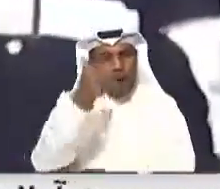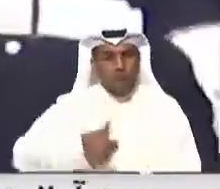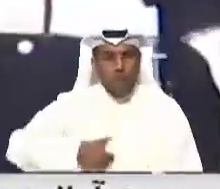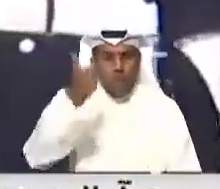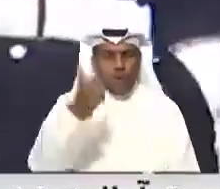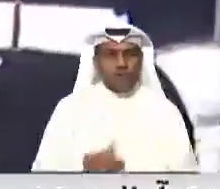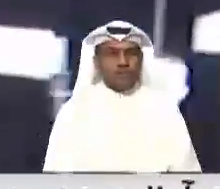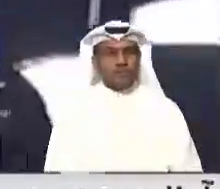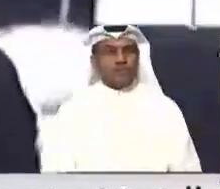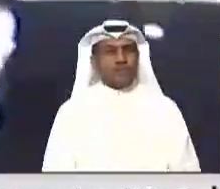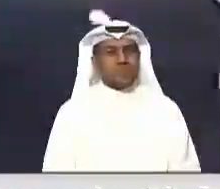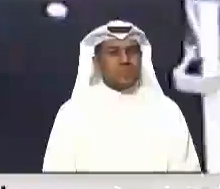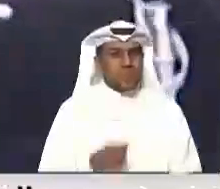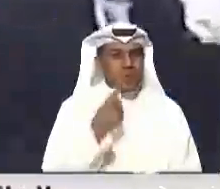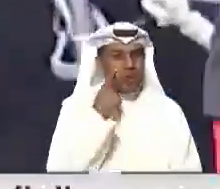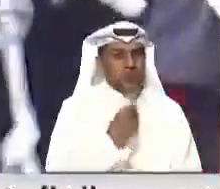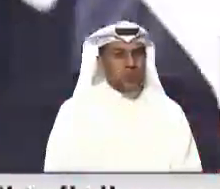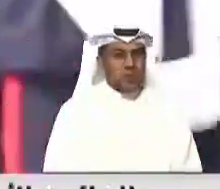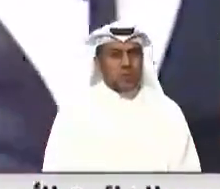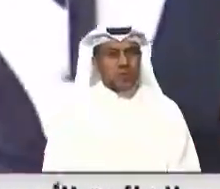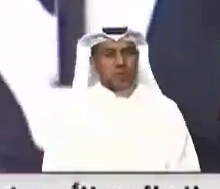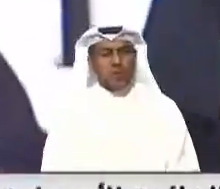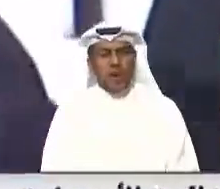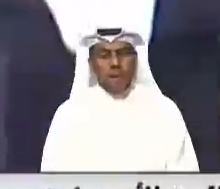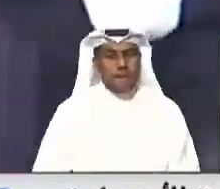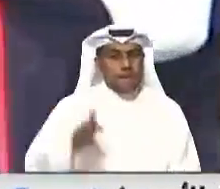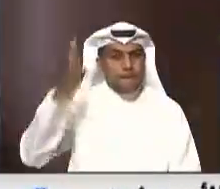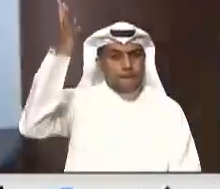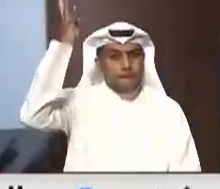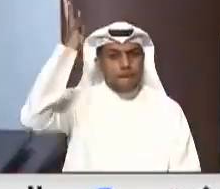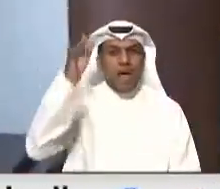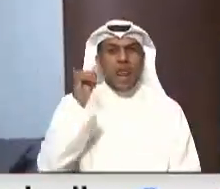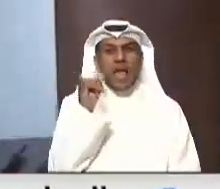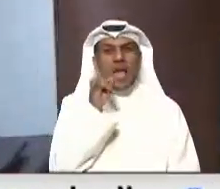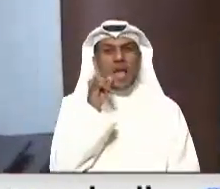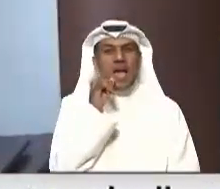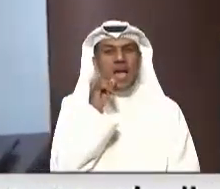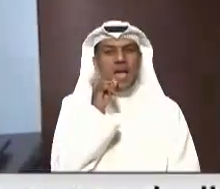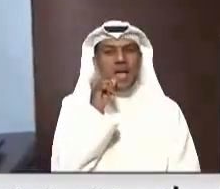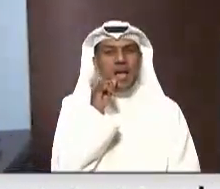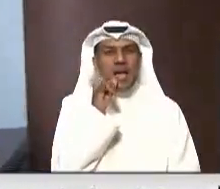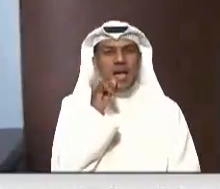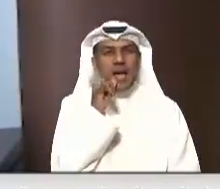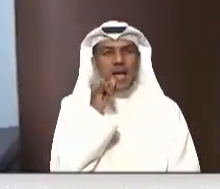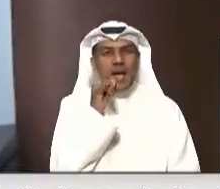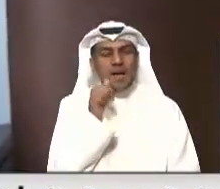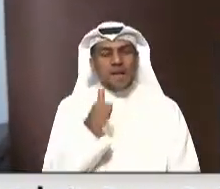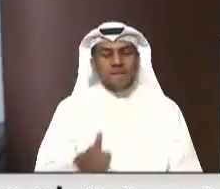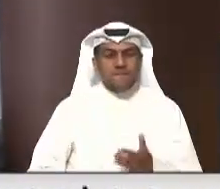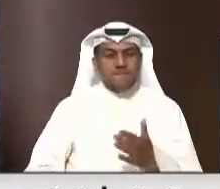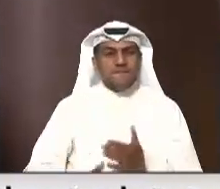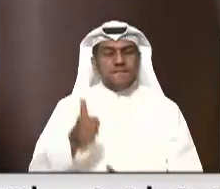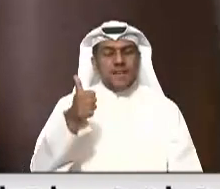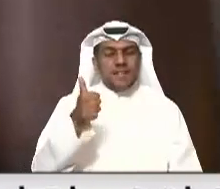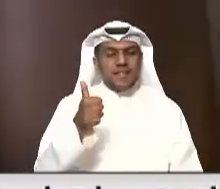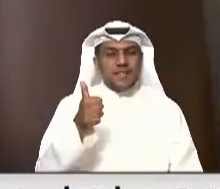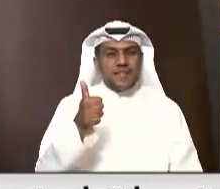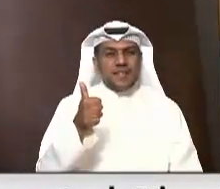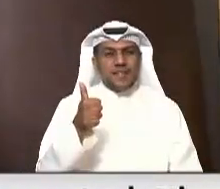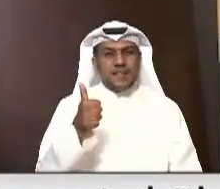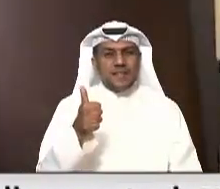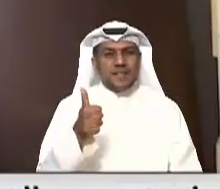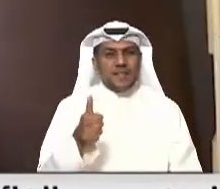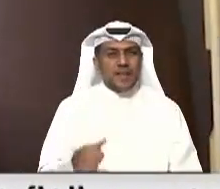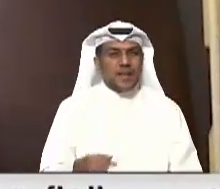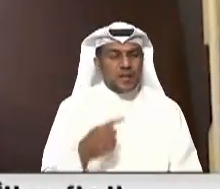حدثا استثنائيا بتغيير الألوان الملكية الجديدة للملك تشارلز بعد 70 عاما، شهد تقليد الضابط عبد الله